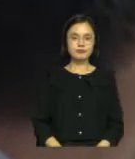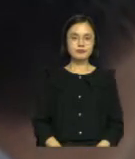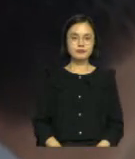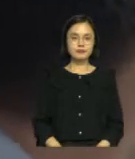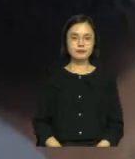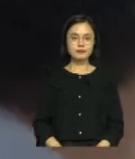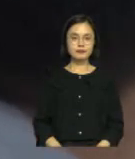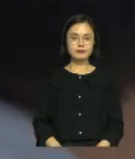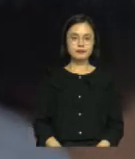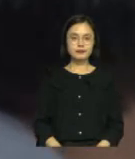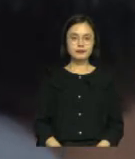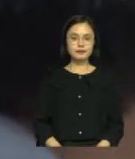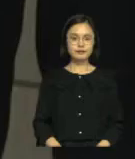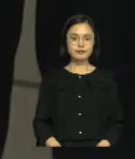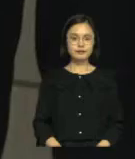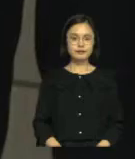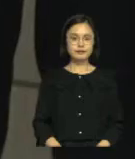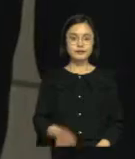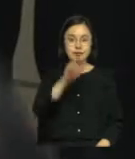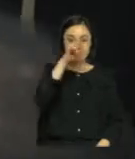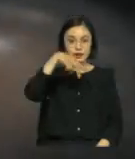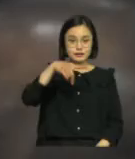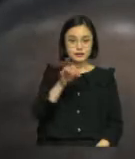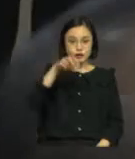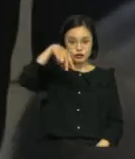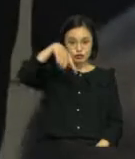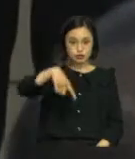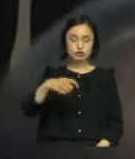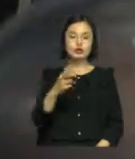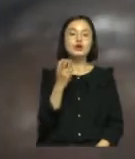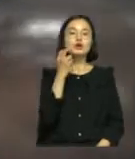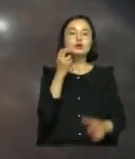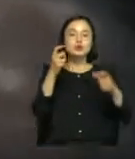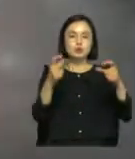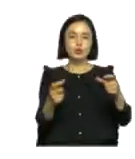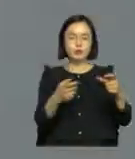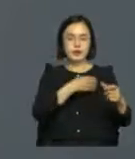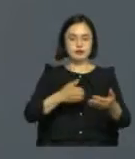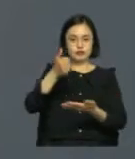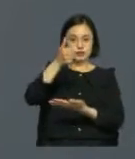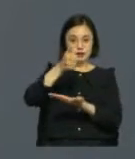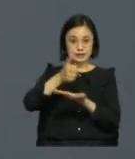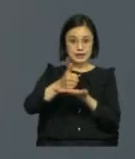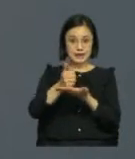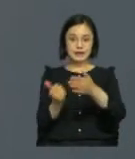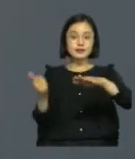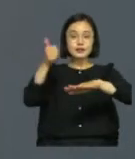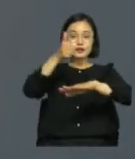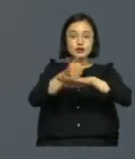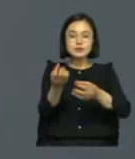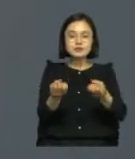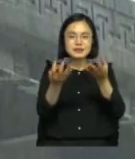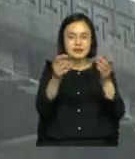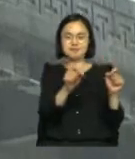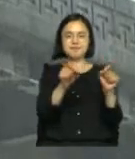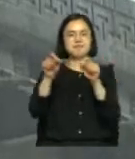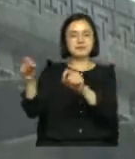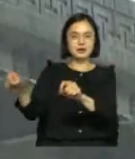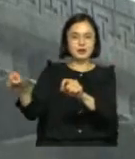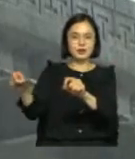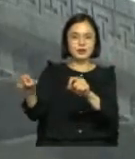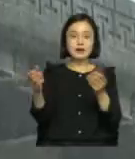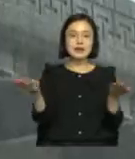당선 후 처음 맞는 월요일, 박성수 송파구청장은 이날 예정됐던 취임식 대신 선서 하나로 취임을 알렸습니다.